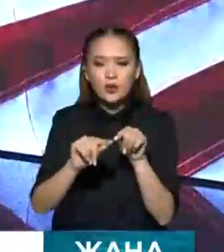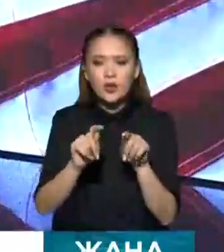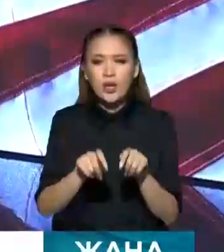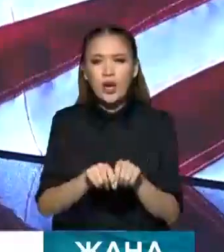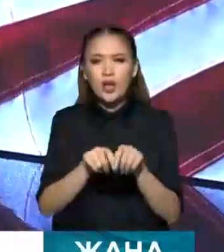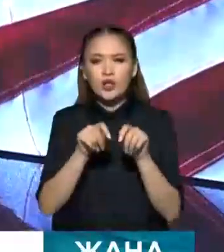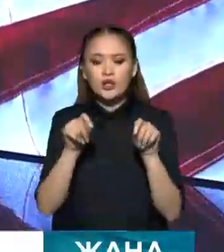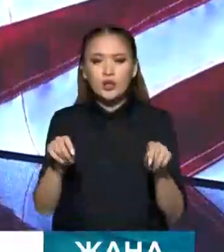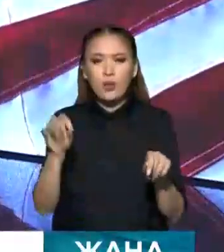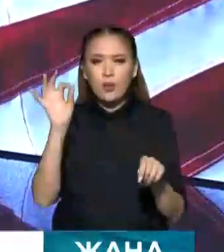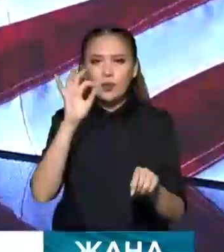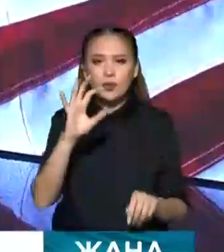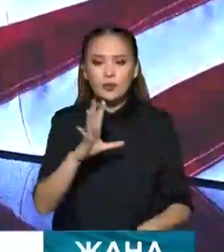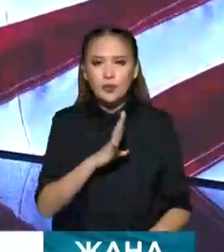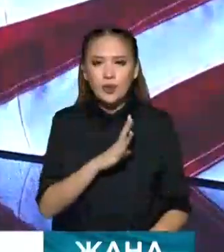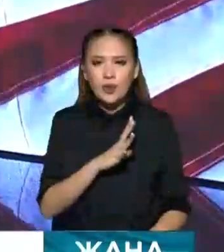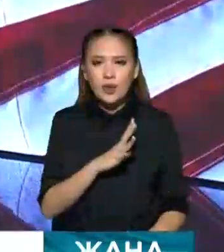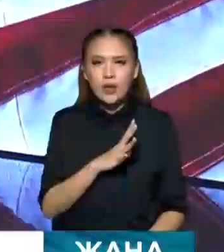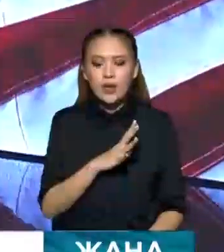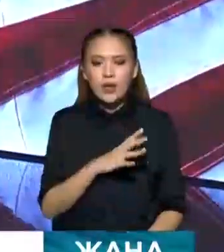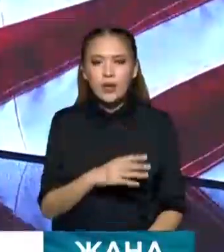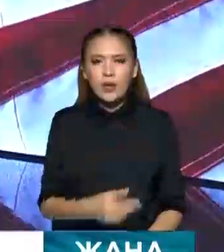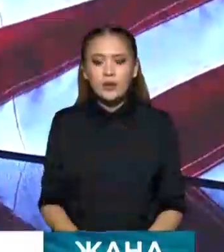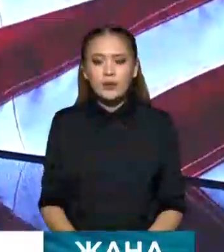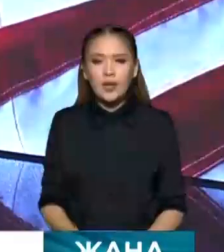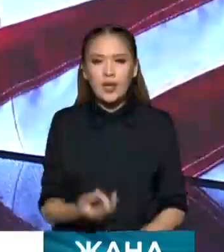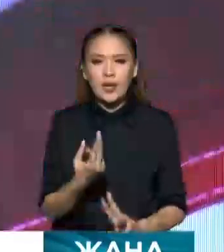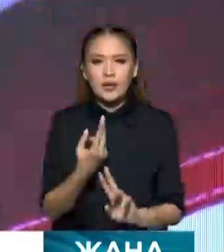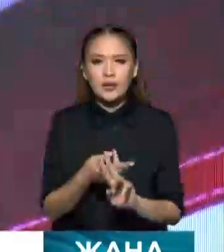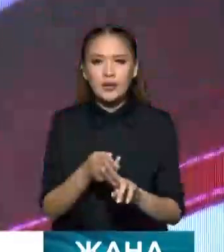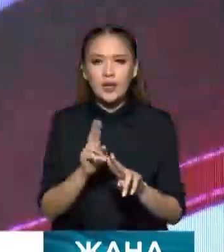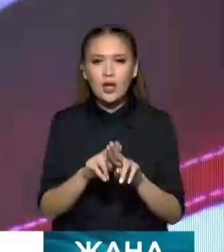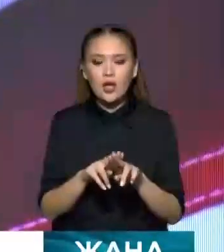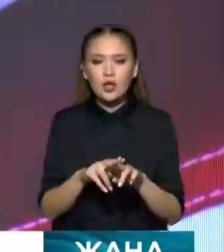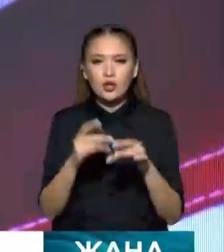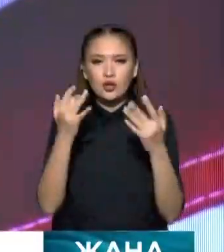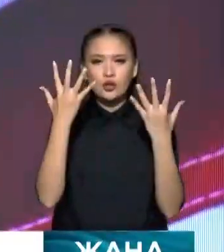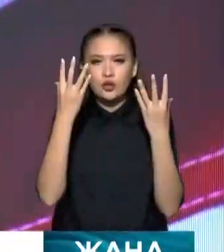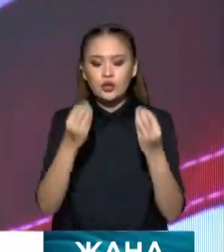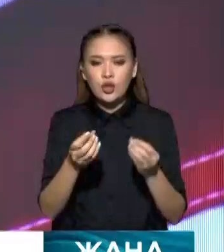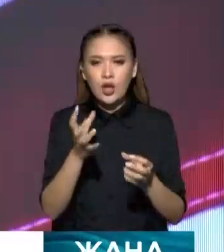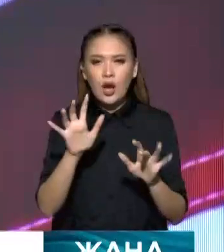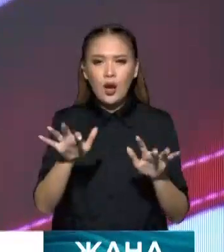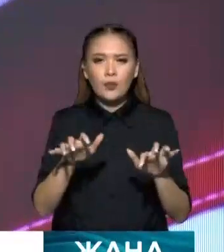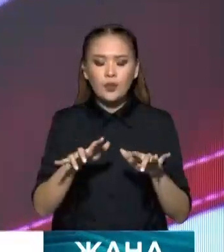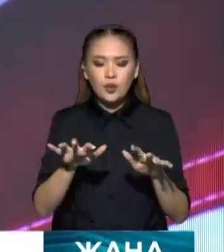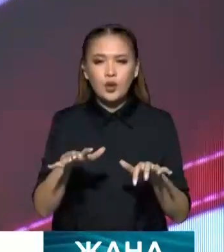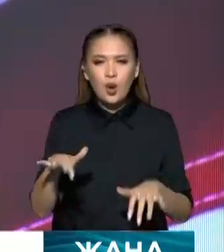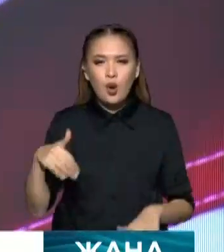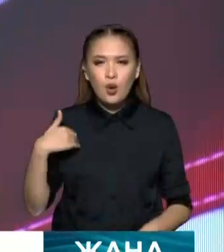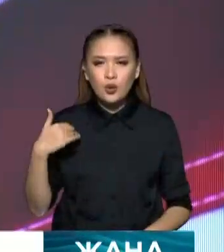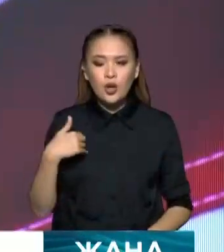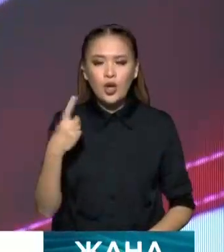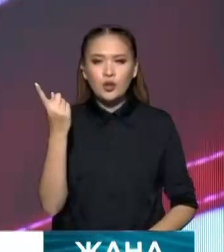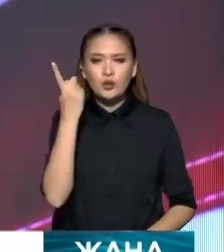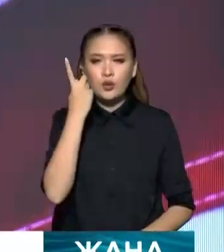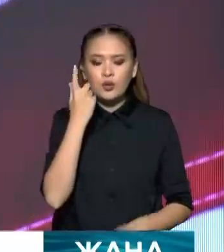qana alğı şarttar go bizde misalı osı rette kündelikti kompüterde qoldanatın